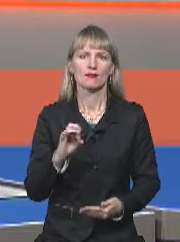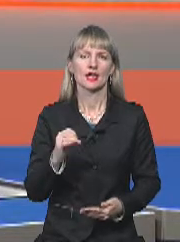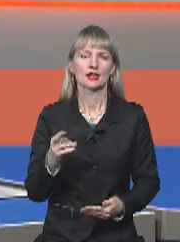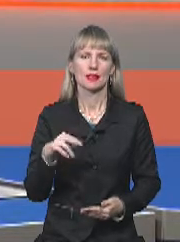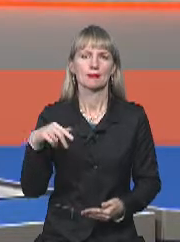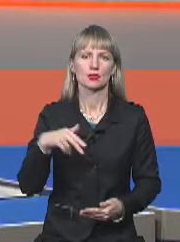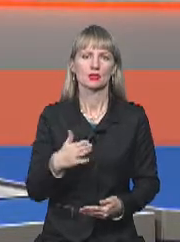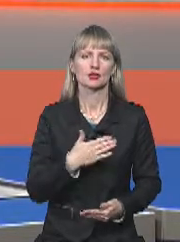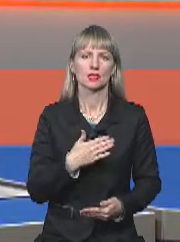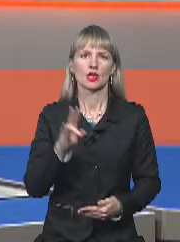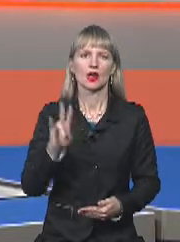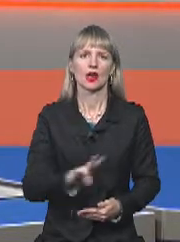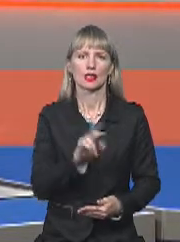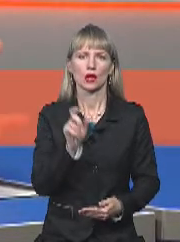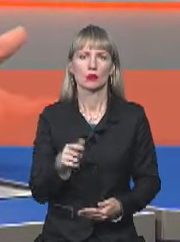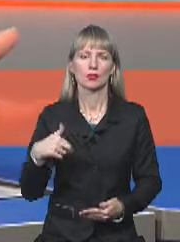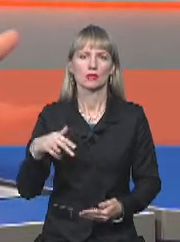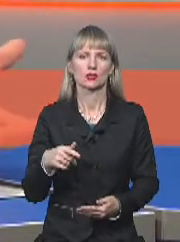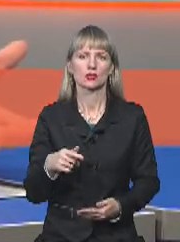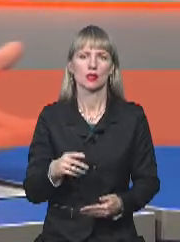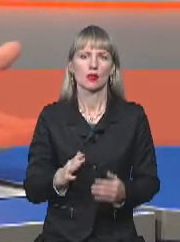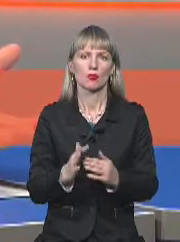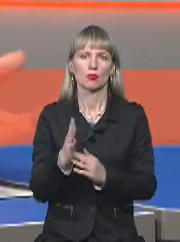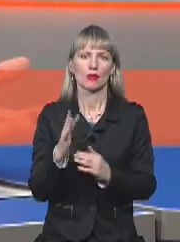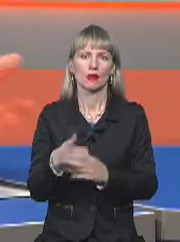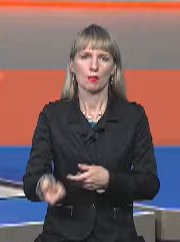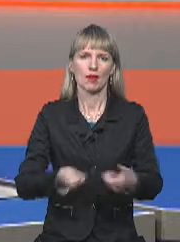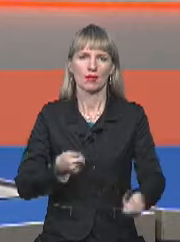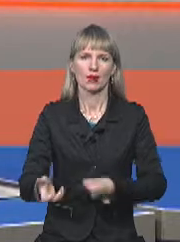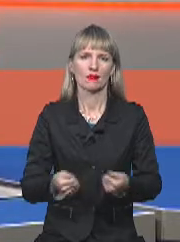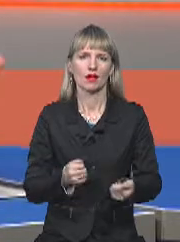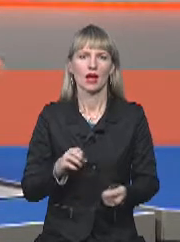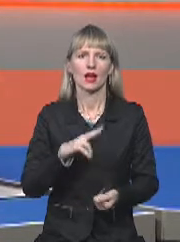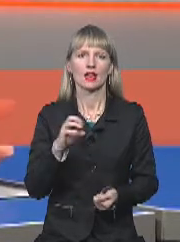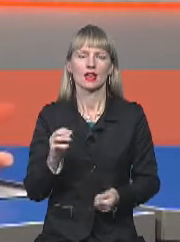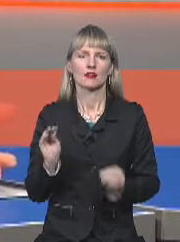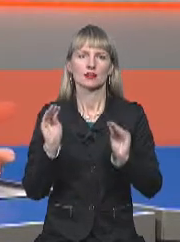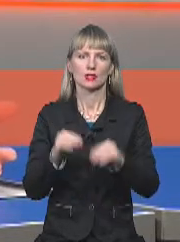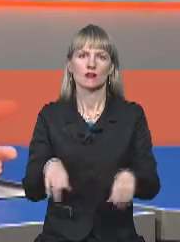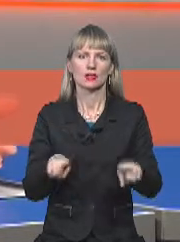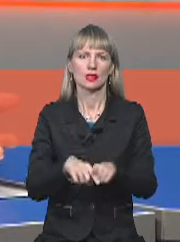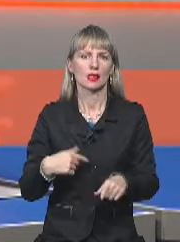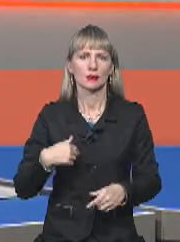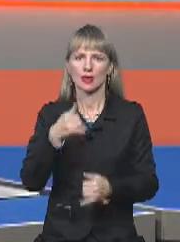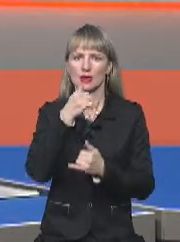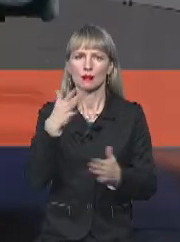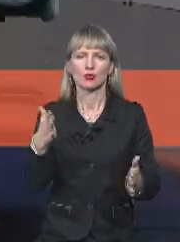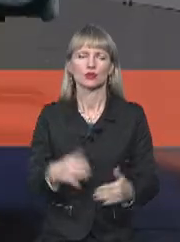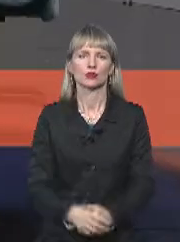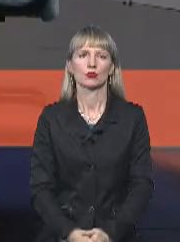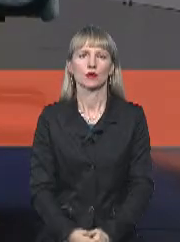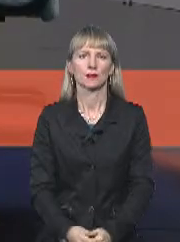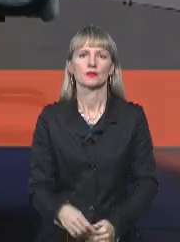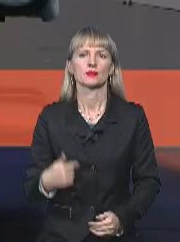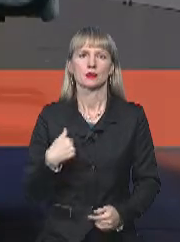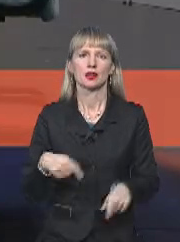пішли там з нашою релігійною громадою, ми бур'яни всі повиривали там. Але, ну, встановити таке ми не можемо, да? Ну, до речі, ми